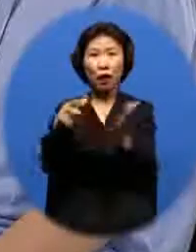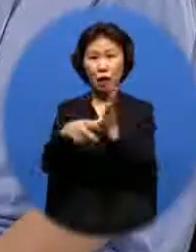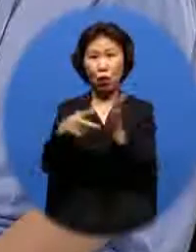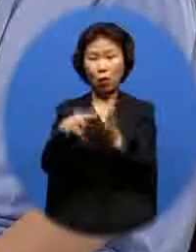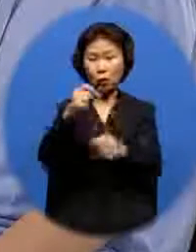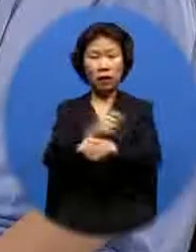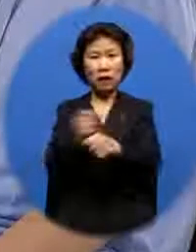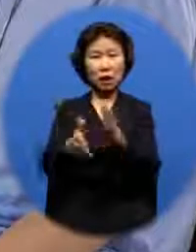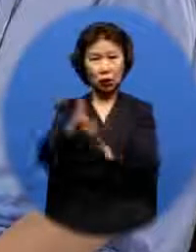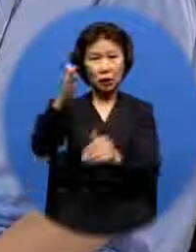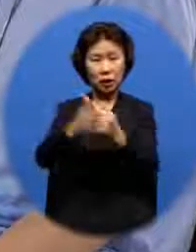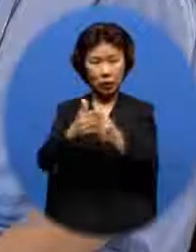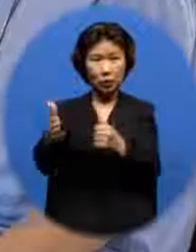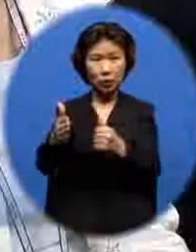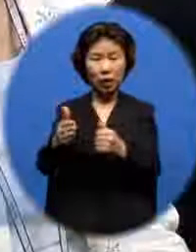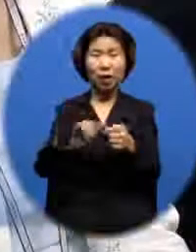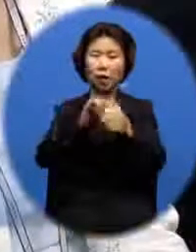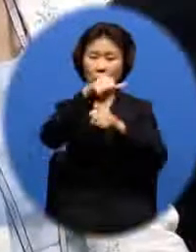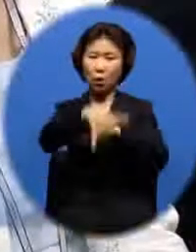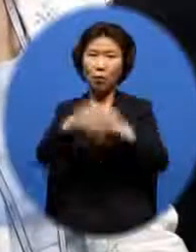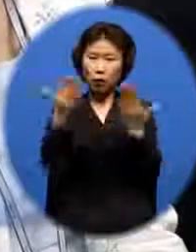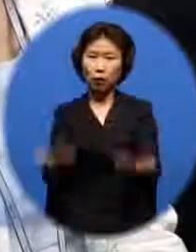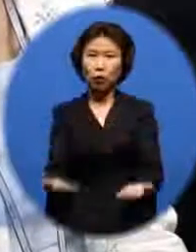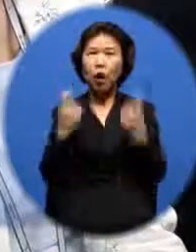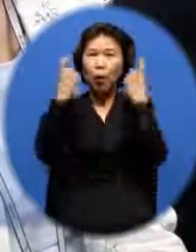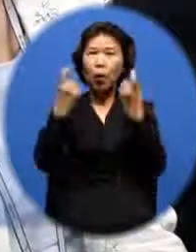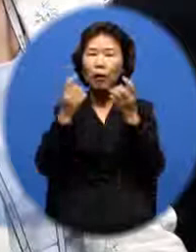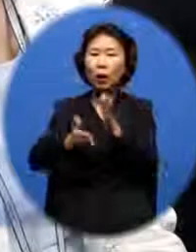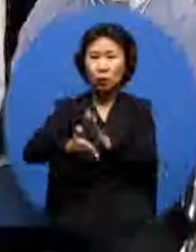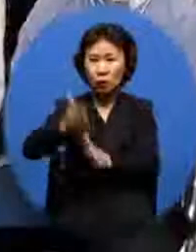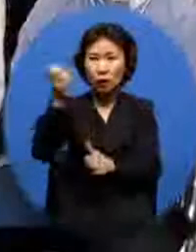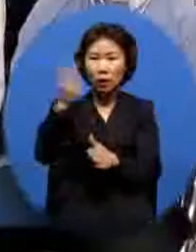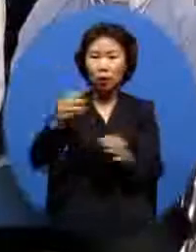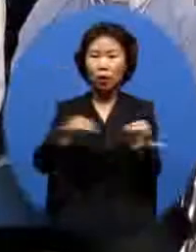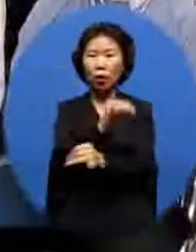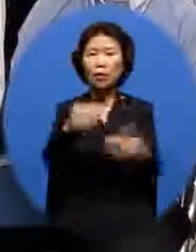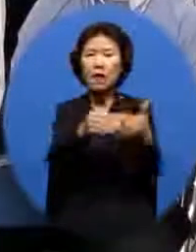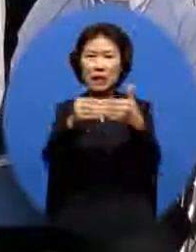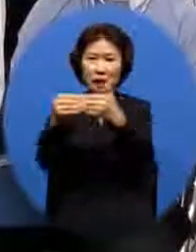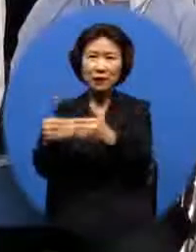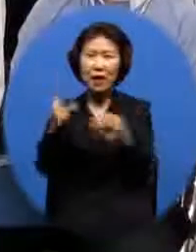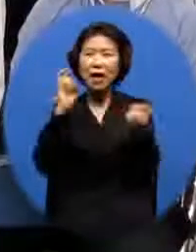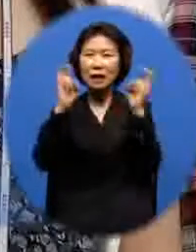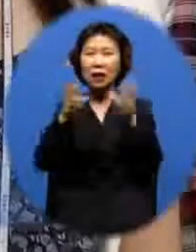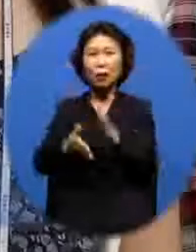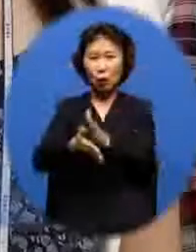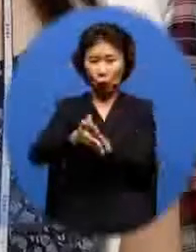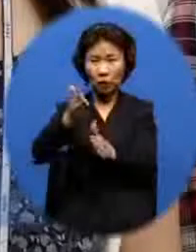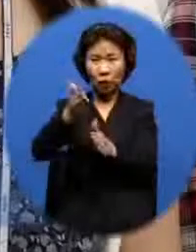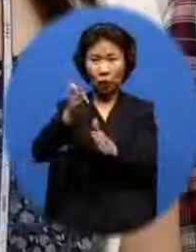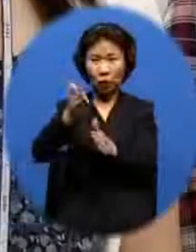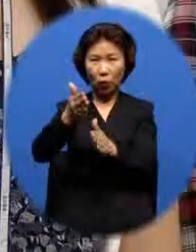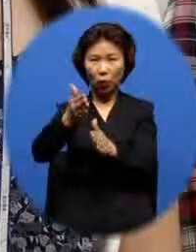도시라면서 보령시가 글로벌 휴양관광도시, 충남 경제를 이끄는 기업 도시로 발돋움할 수 있도록 행정력을 집중해